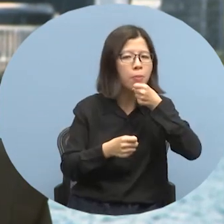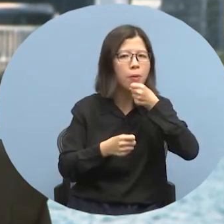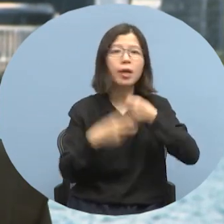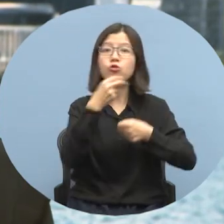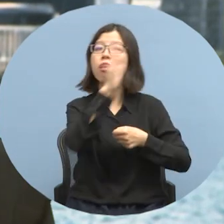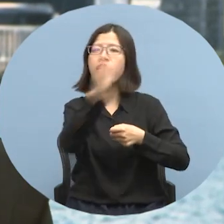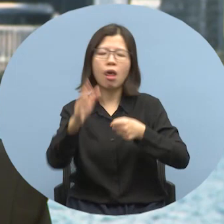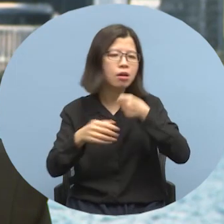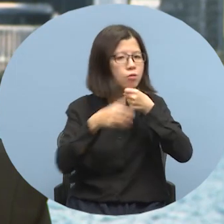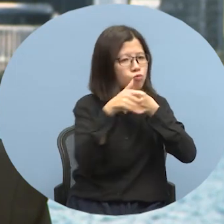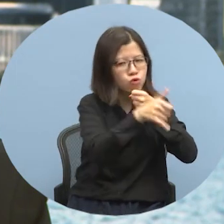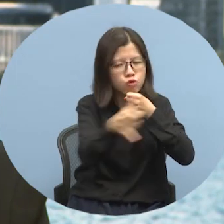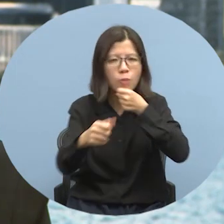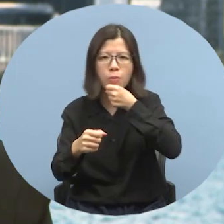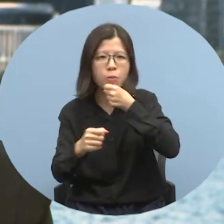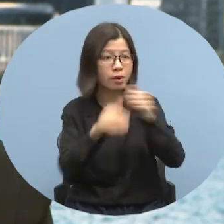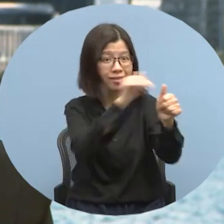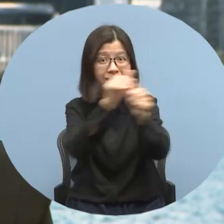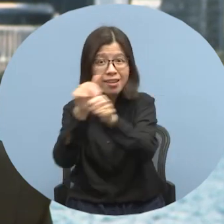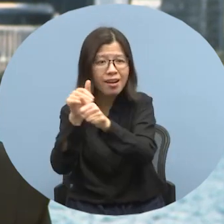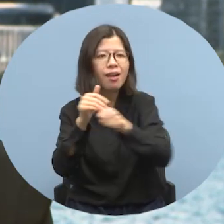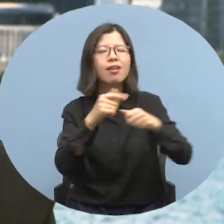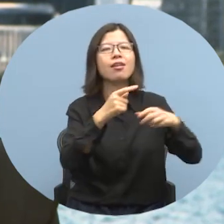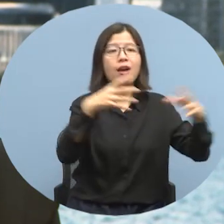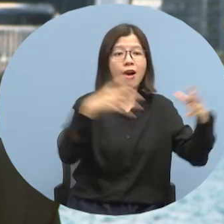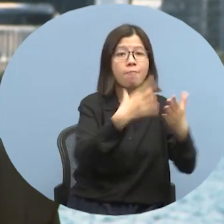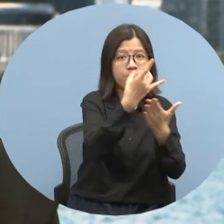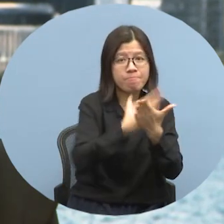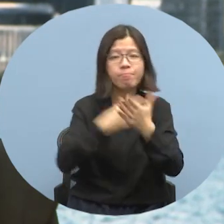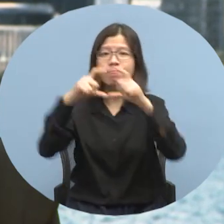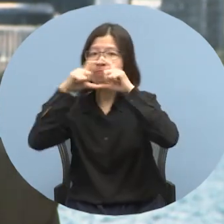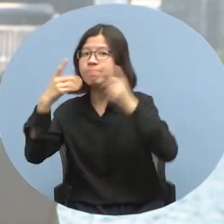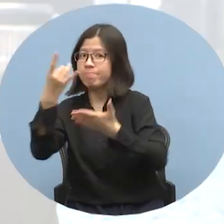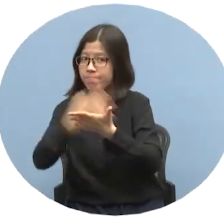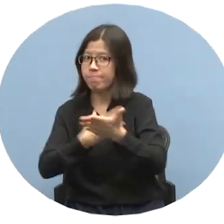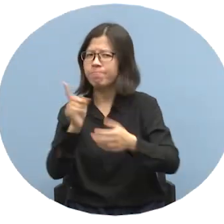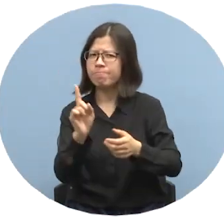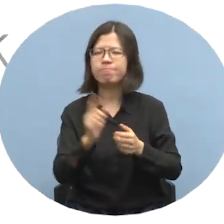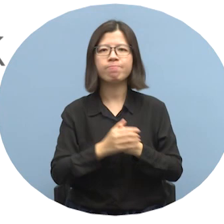哋遵守有關群組聚集同埋佩戴口罩嘅規例。